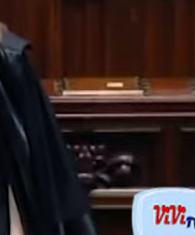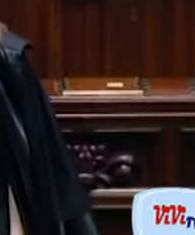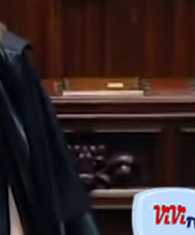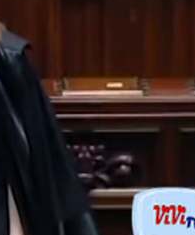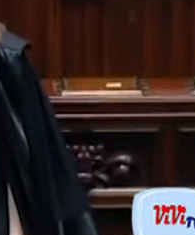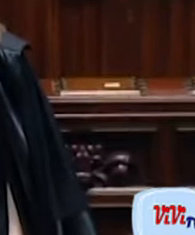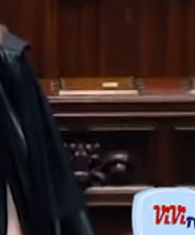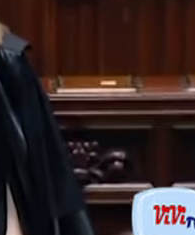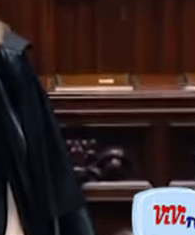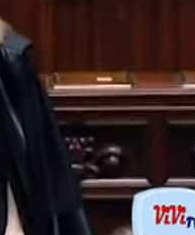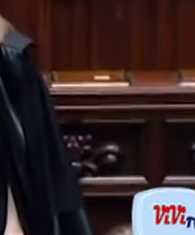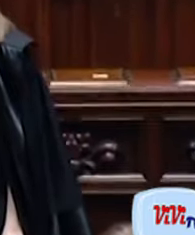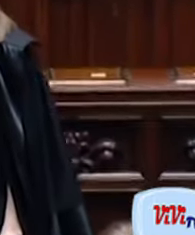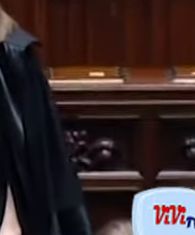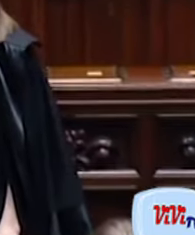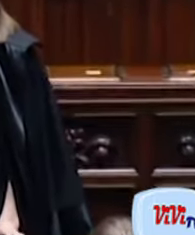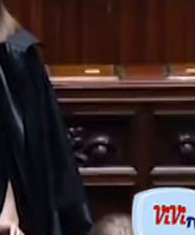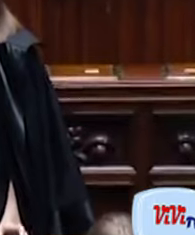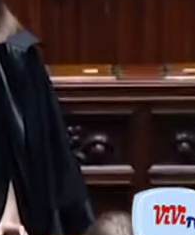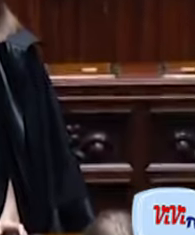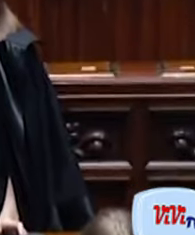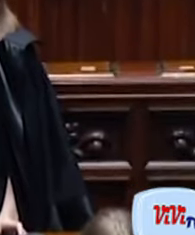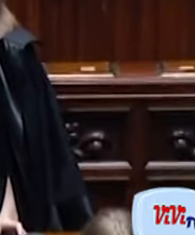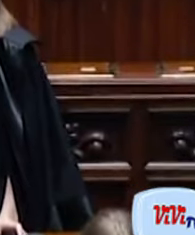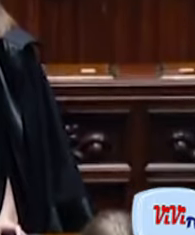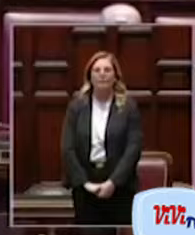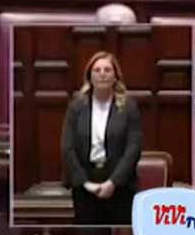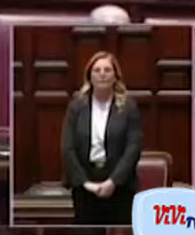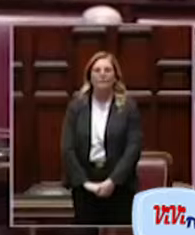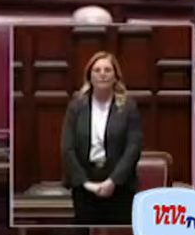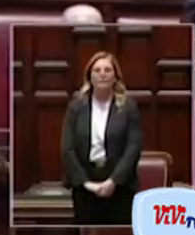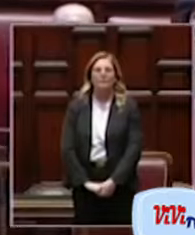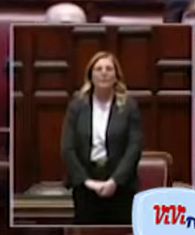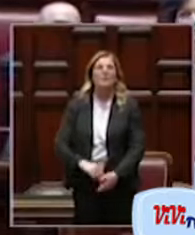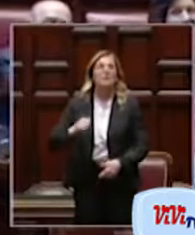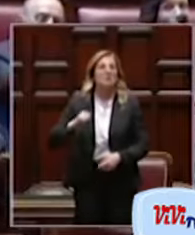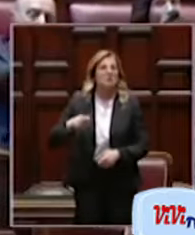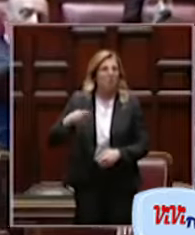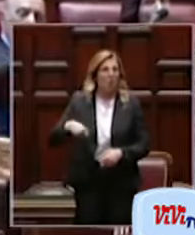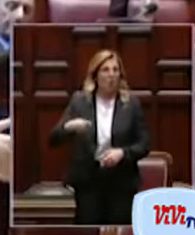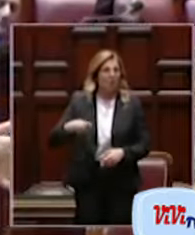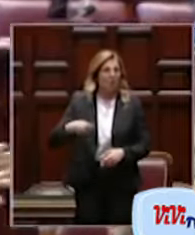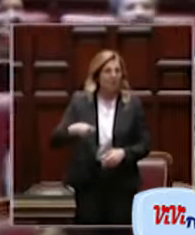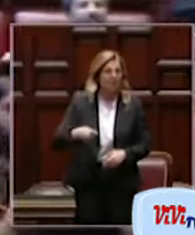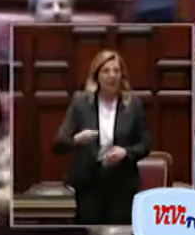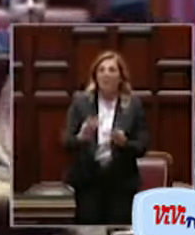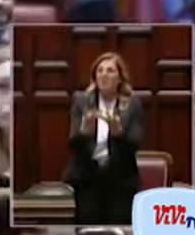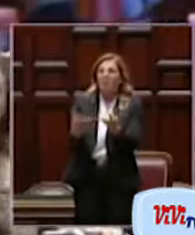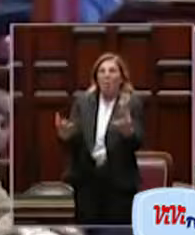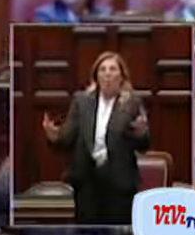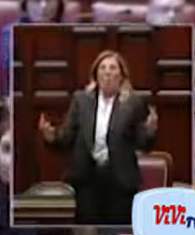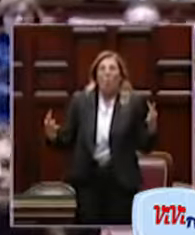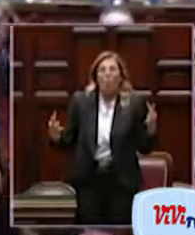quest'Aula di Giustizia per decidere le sorti dell'imputato Pinocchio. Signor Presidente, signore della Corte,